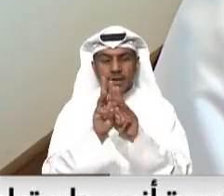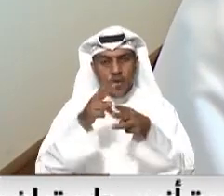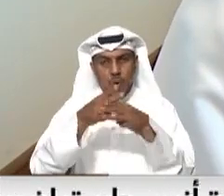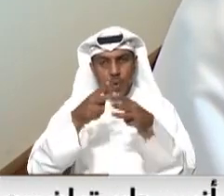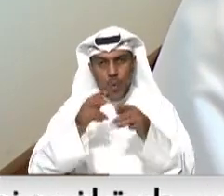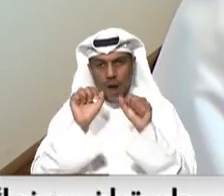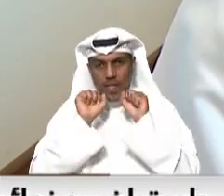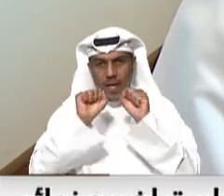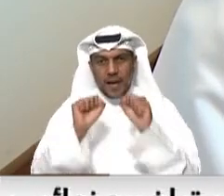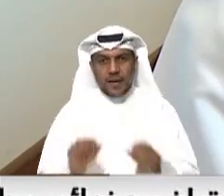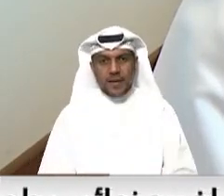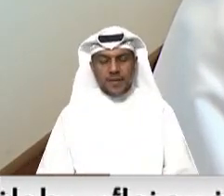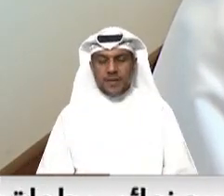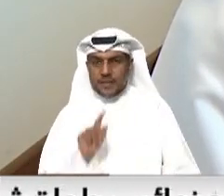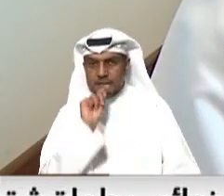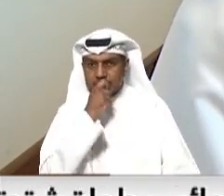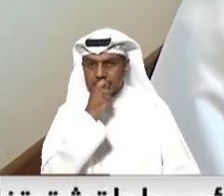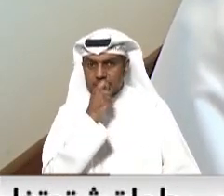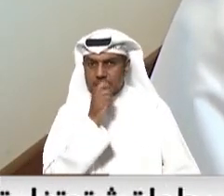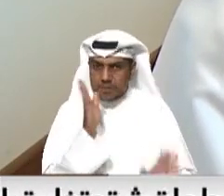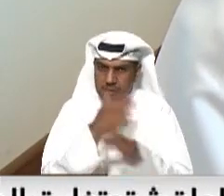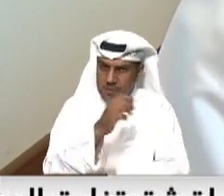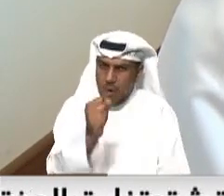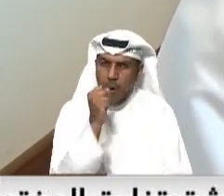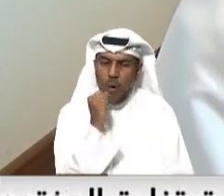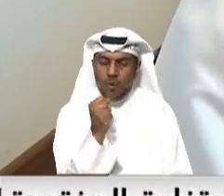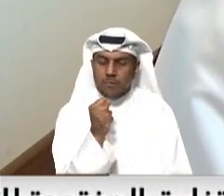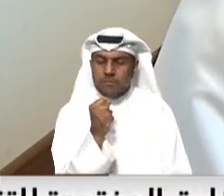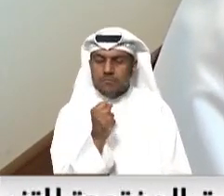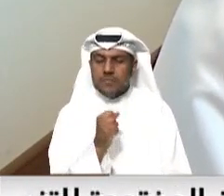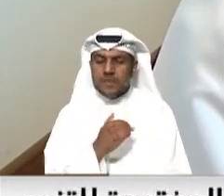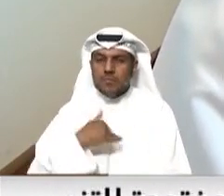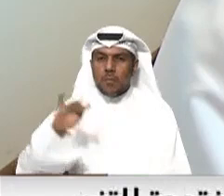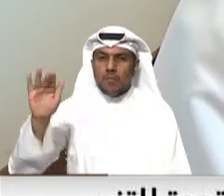المعلومات الكن، ويعتبر خطوة مهمة